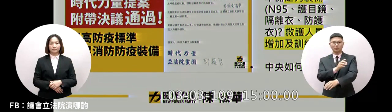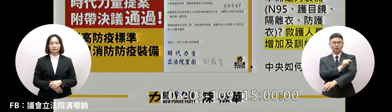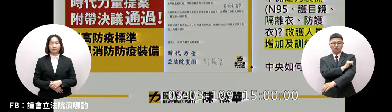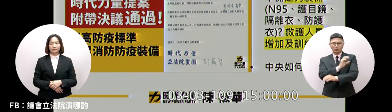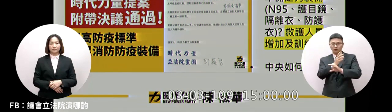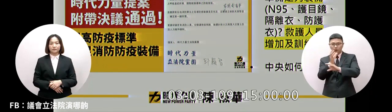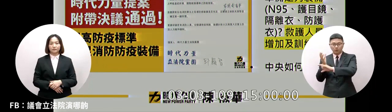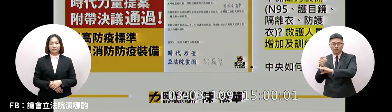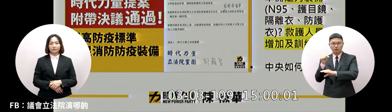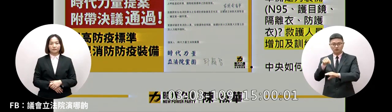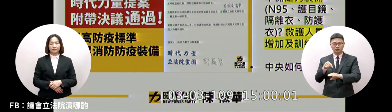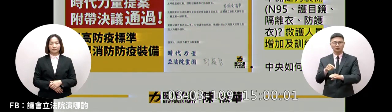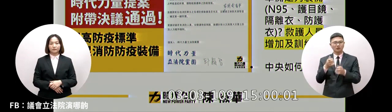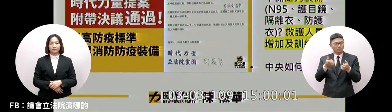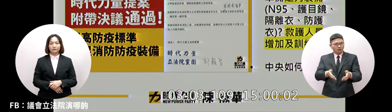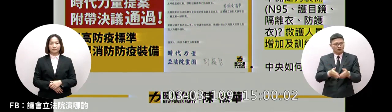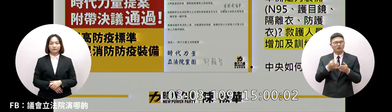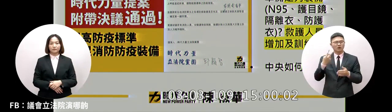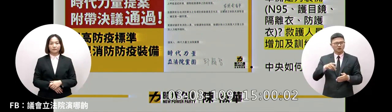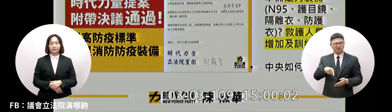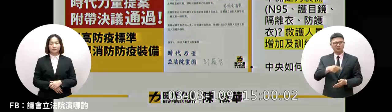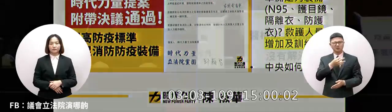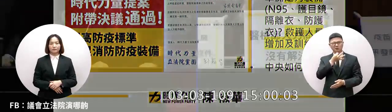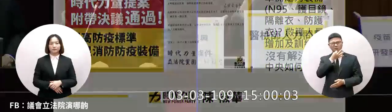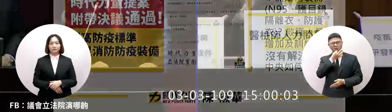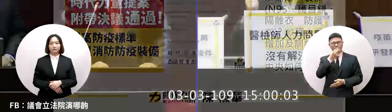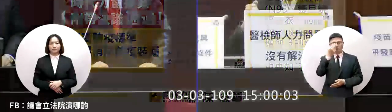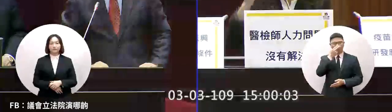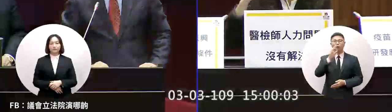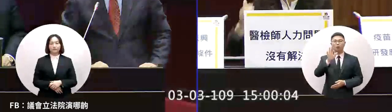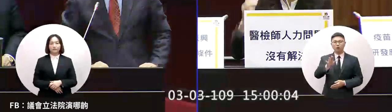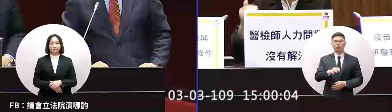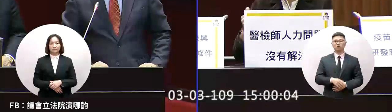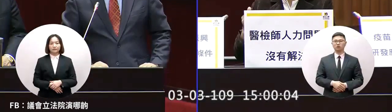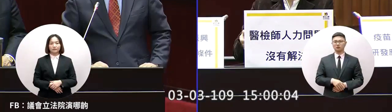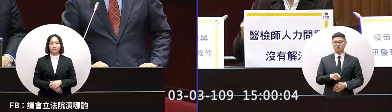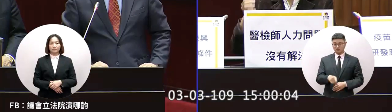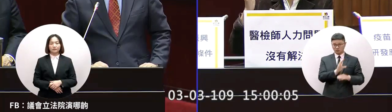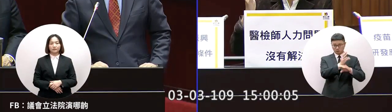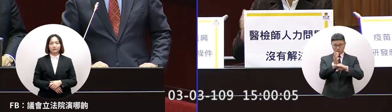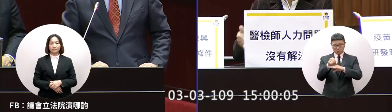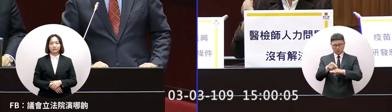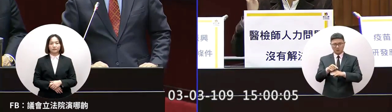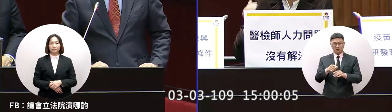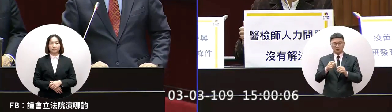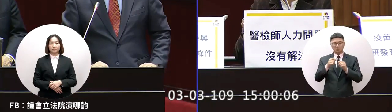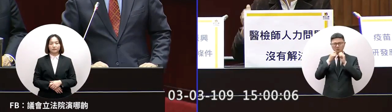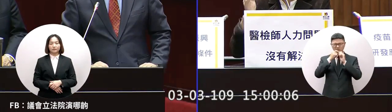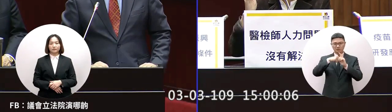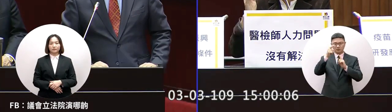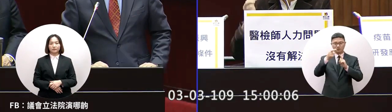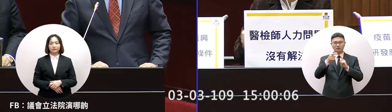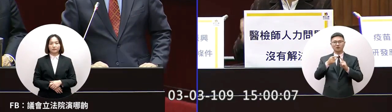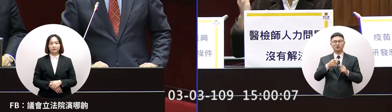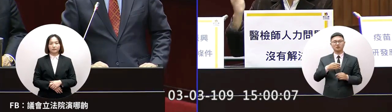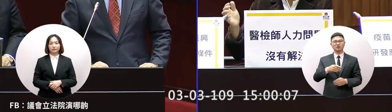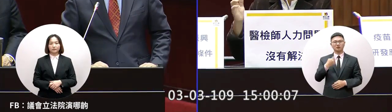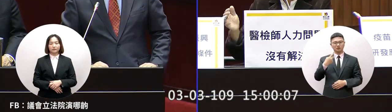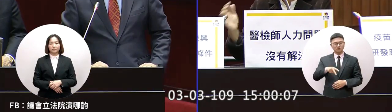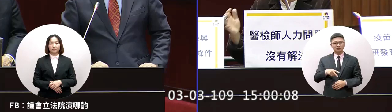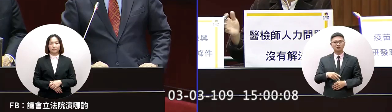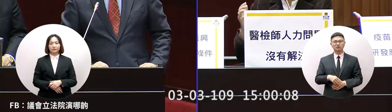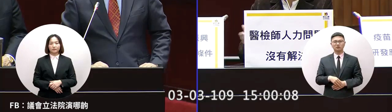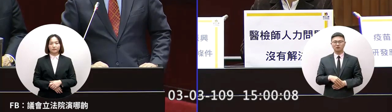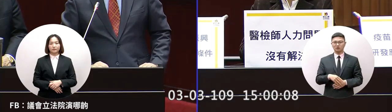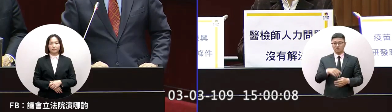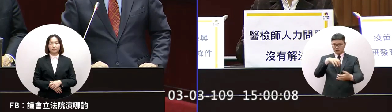常重要，而且是很危险的，所以它的配备是要高规格的，而且人员是要经过很